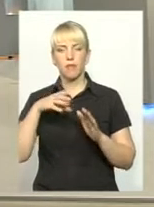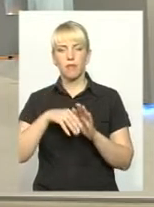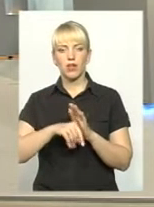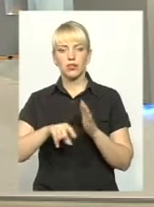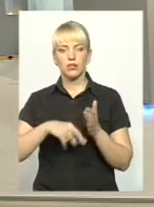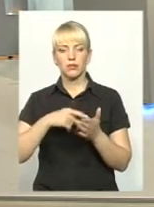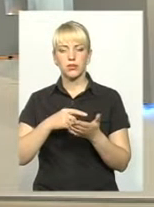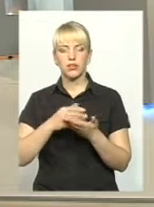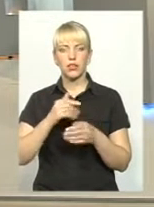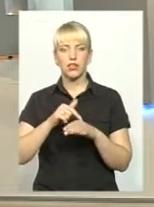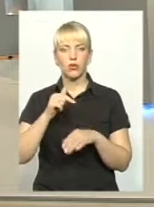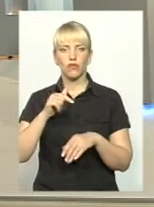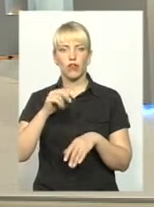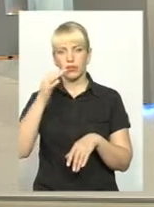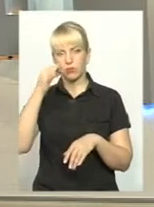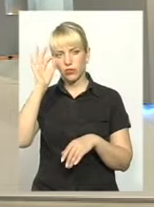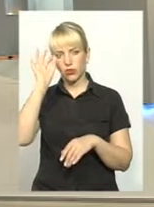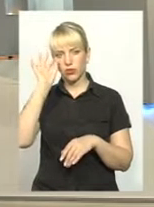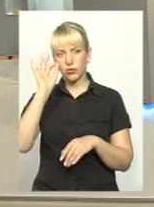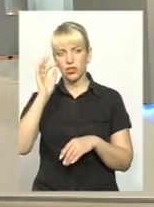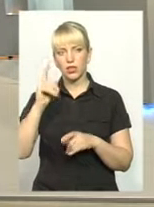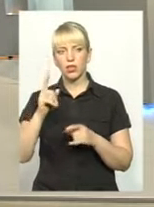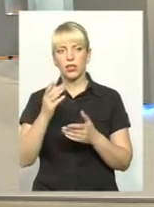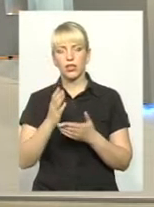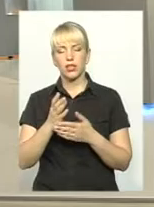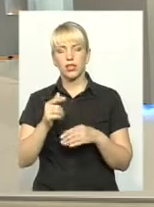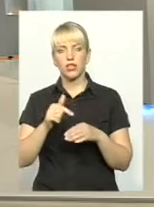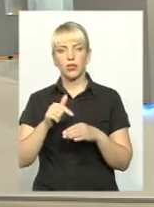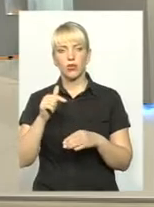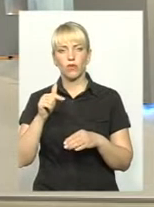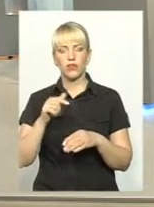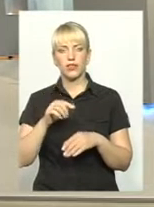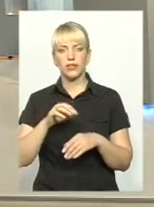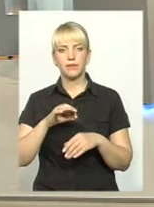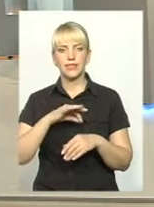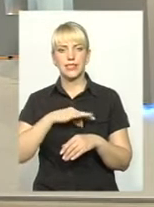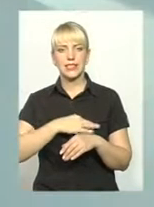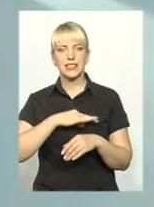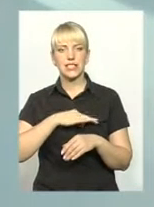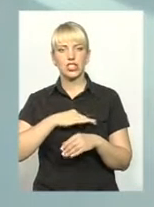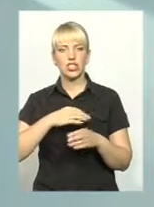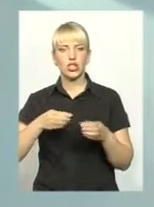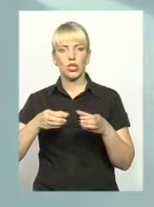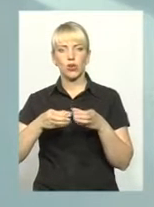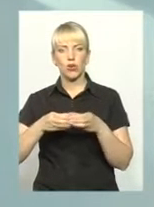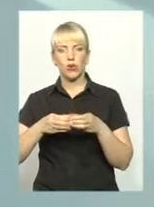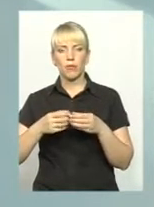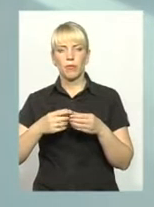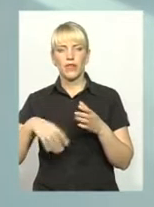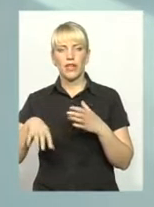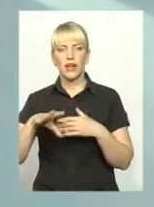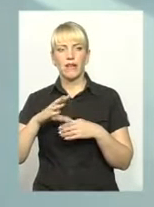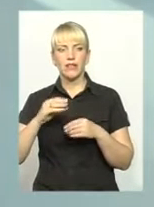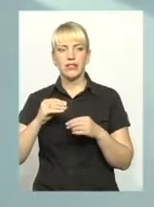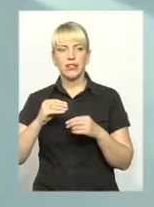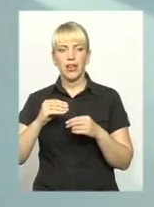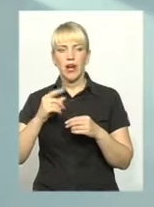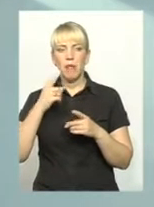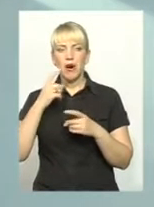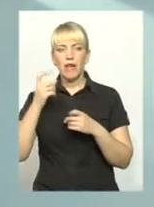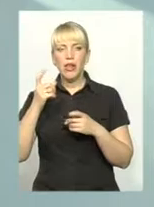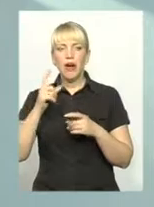реагування патрульної поліції, я доповню, що є реагування слідчо-оперативних груп. Тому на всі без виключення